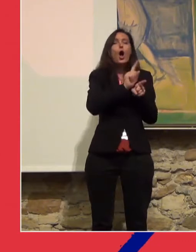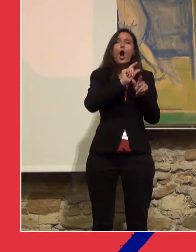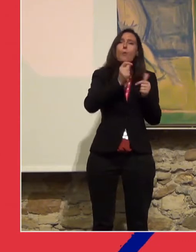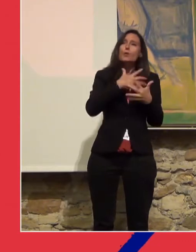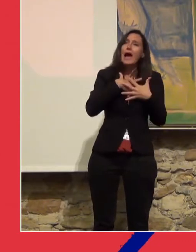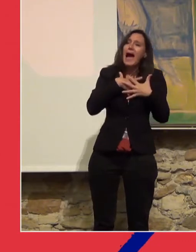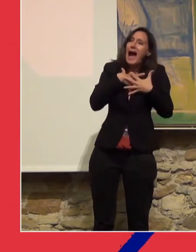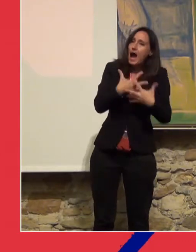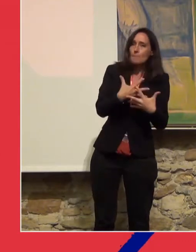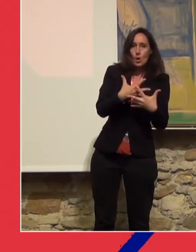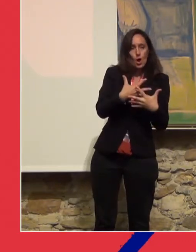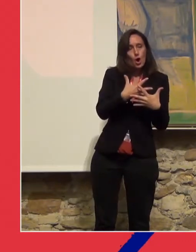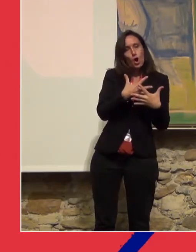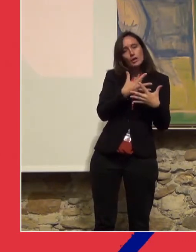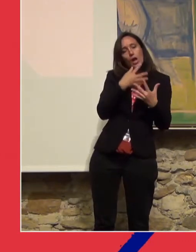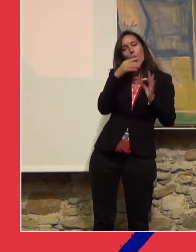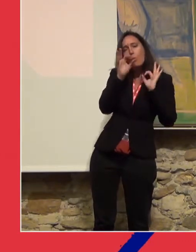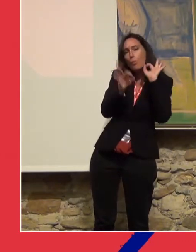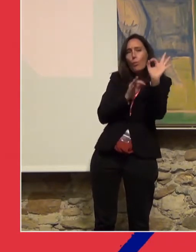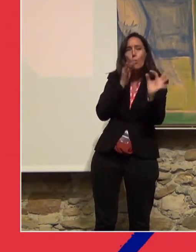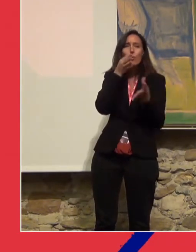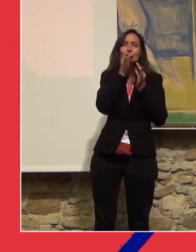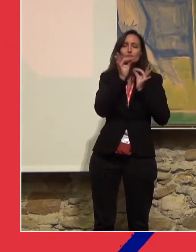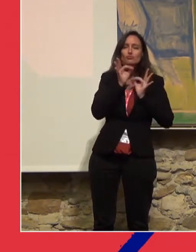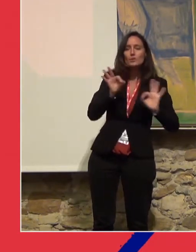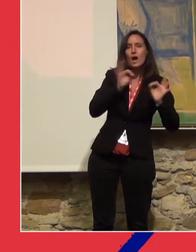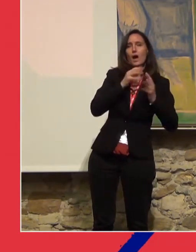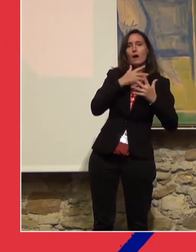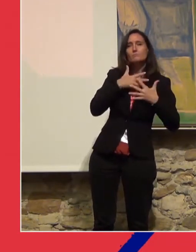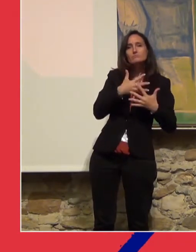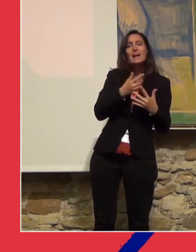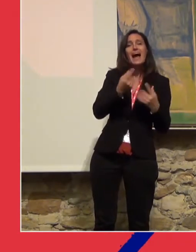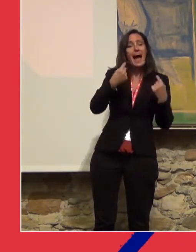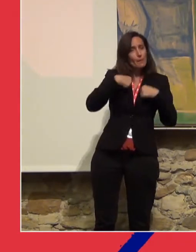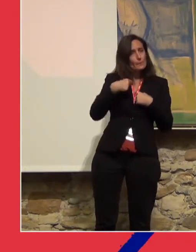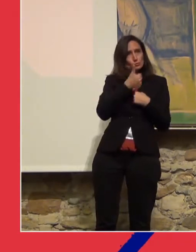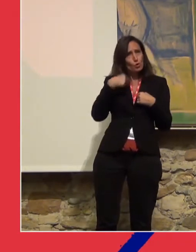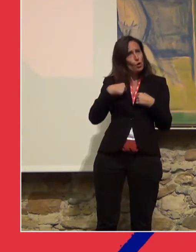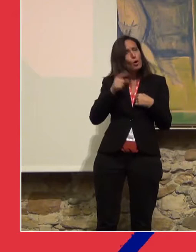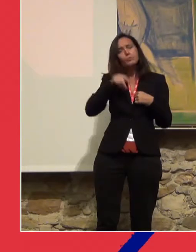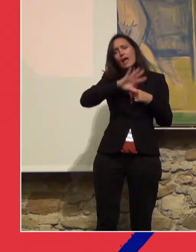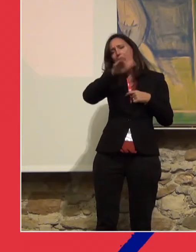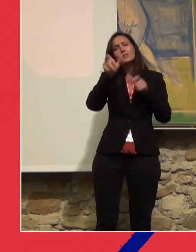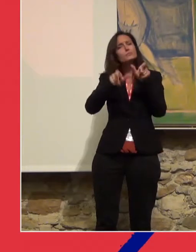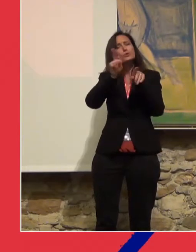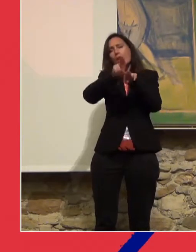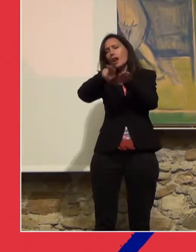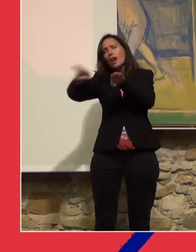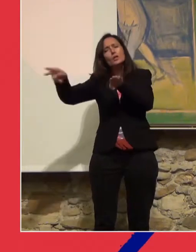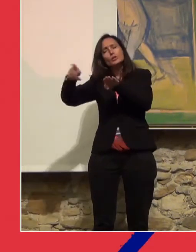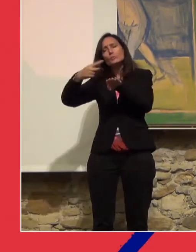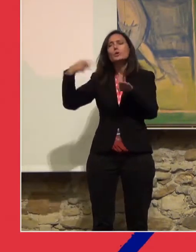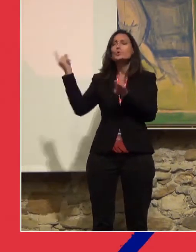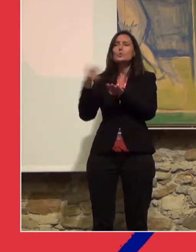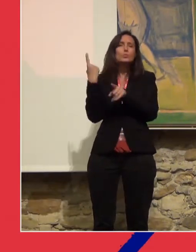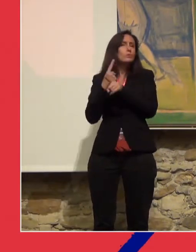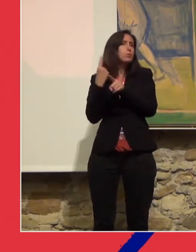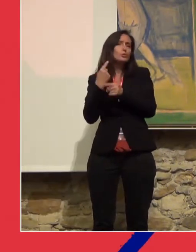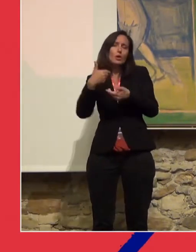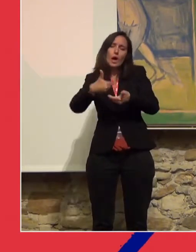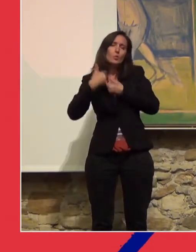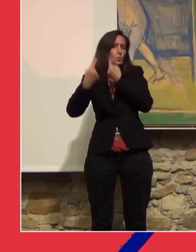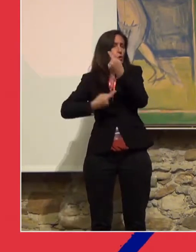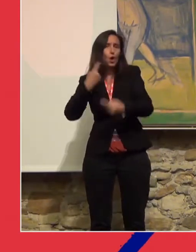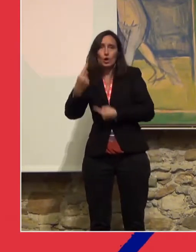miei vicini di letto che continuamente avevano bisogno di aiuto. Si avvertiva